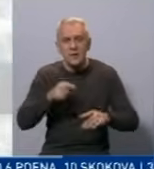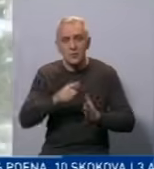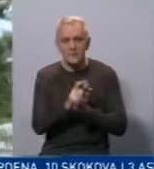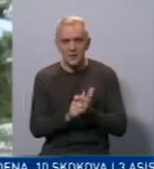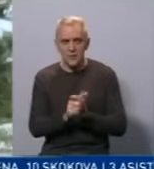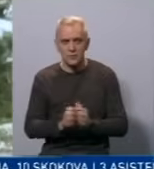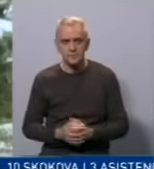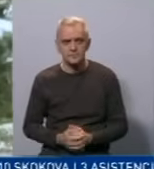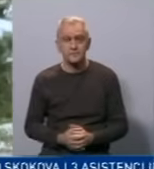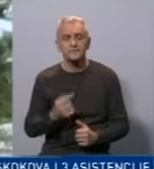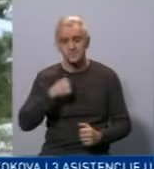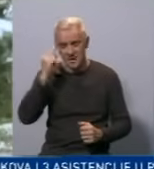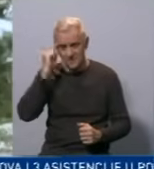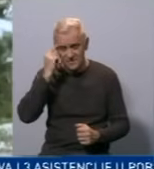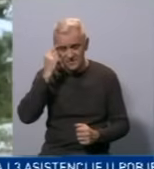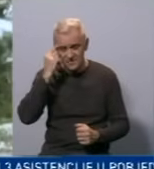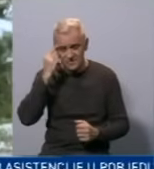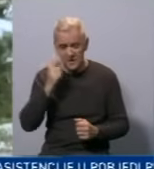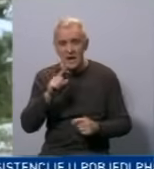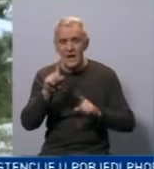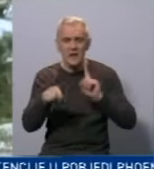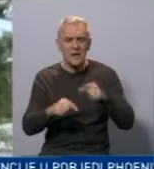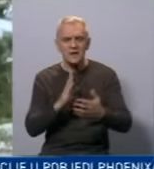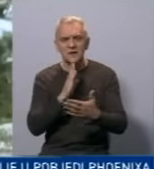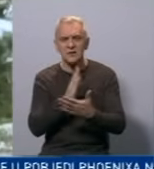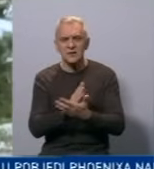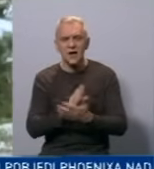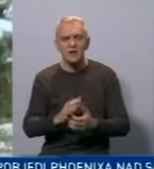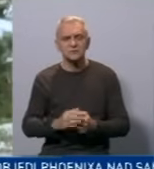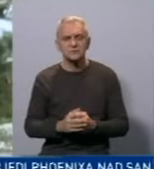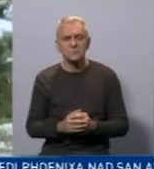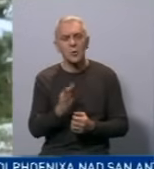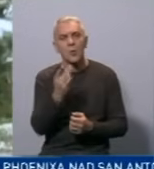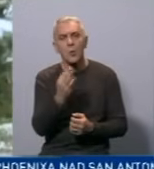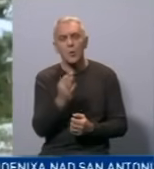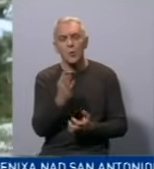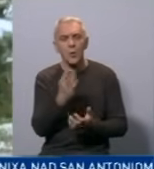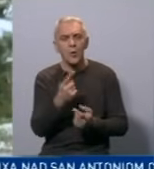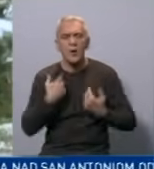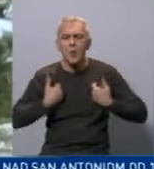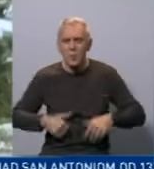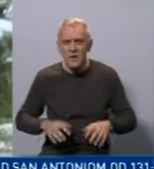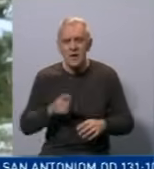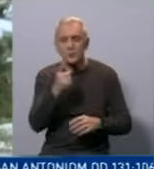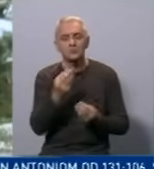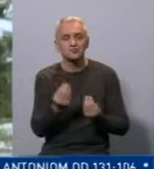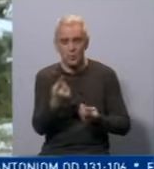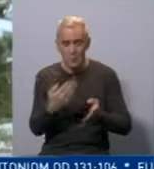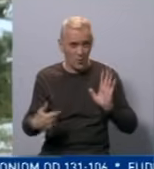vremenu. I mislim da će na neki način, koliki god je gubitak to što je on